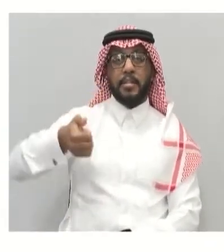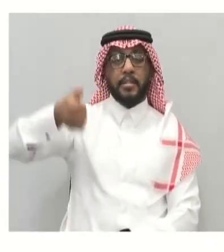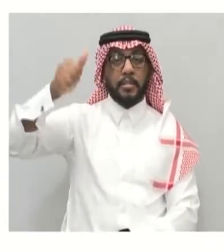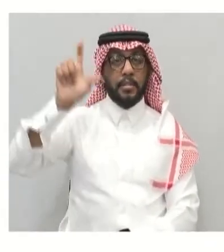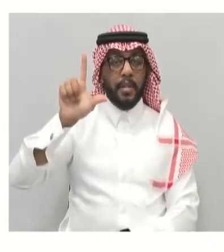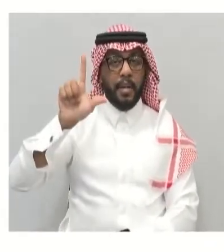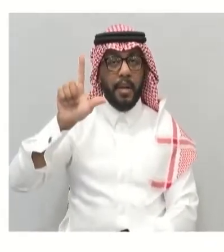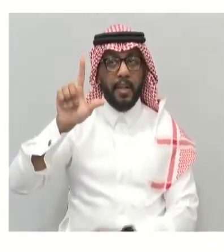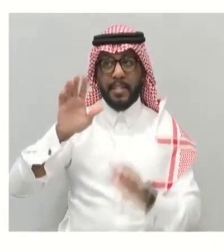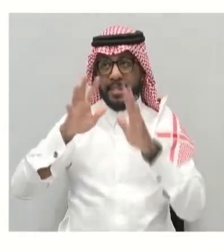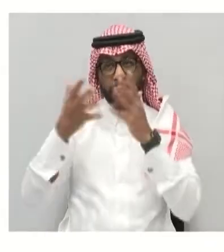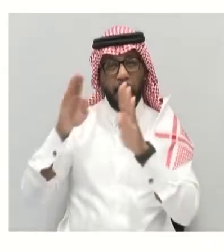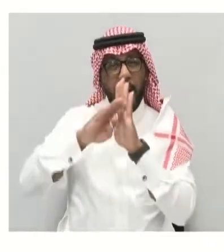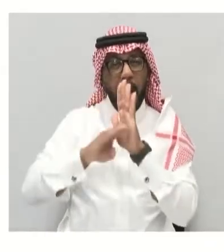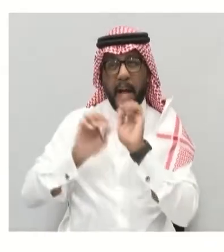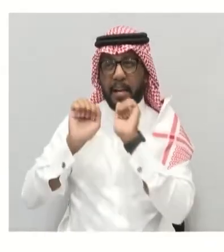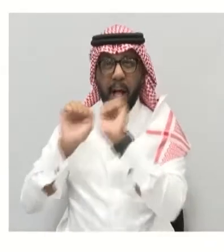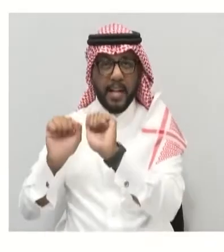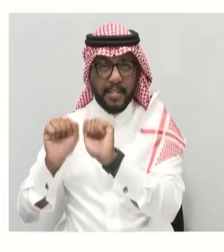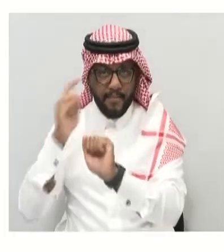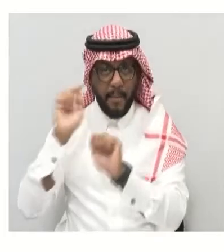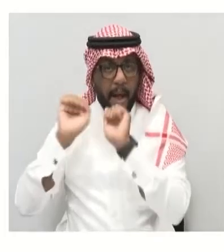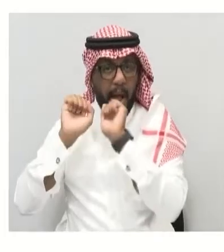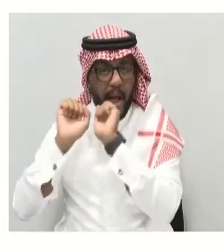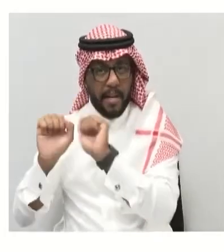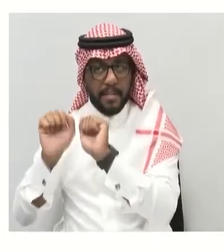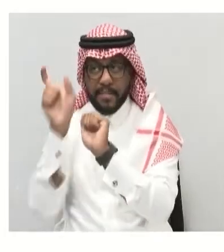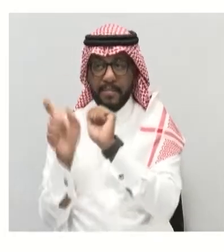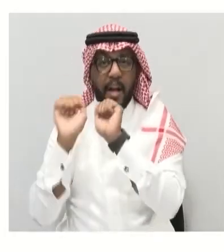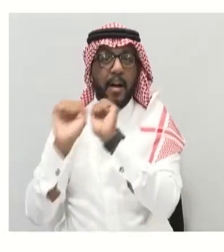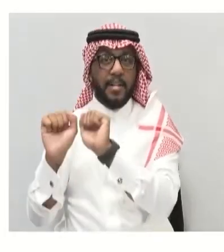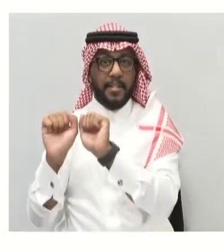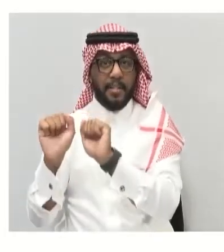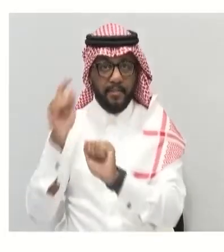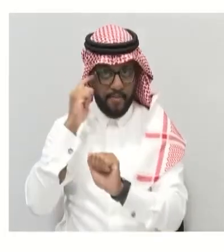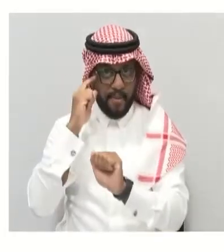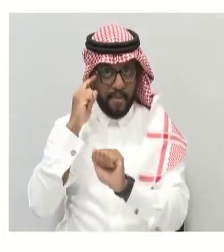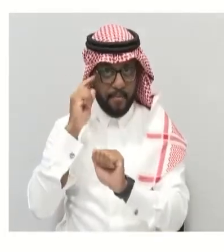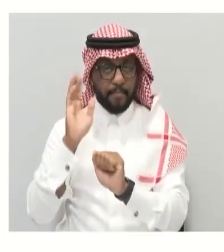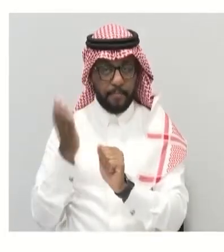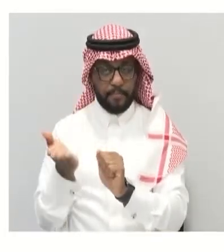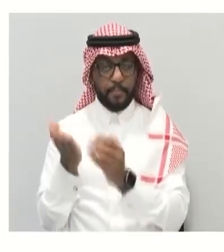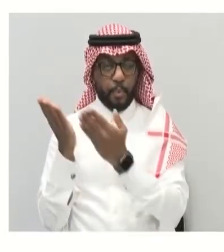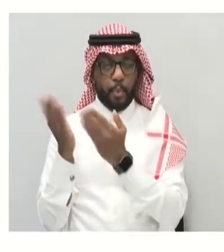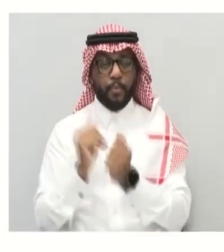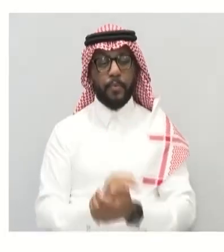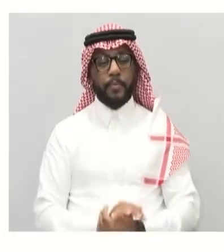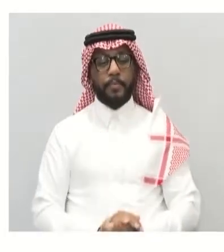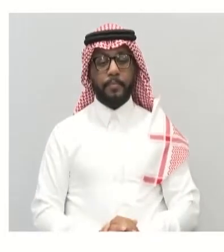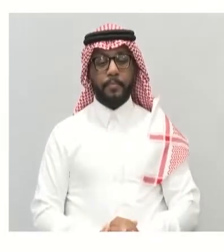الحال صاحبها ما هي الاشياء التي يتوافق فيها الحال مع صاحب